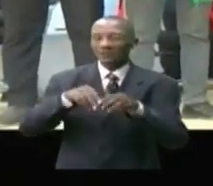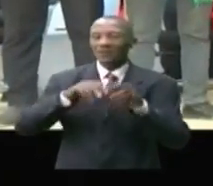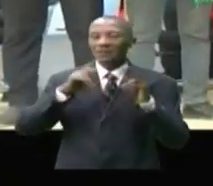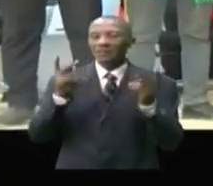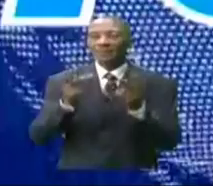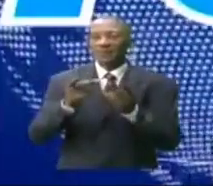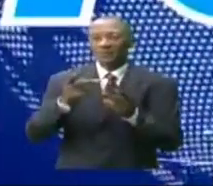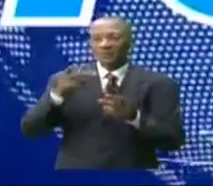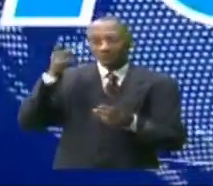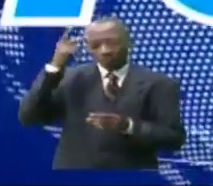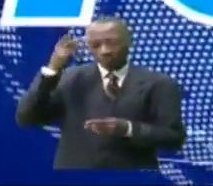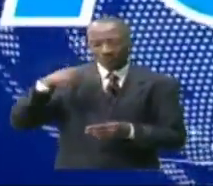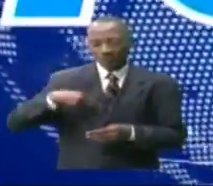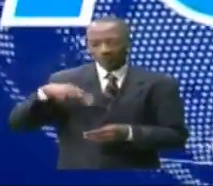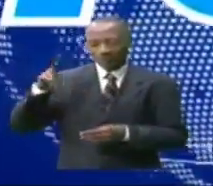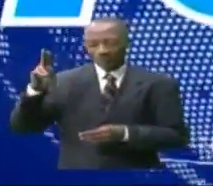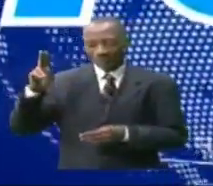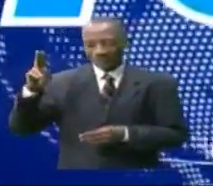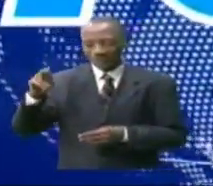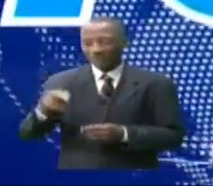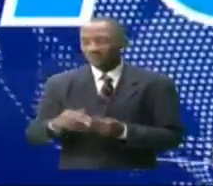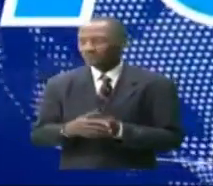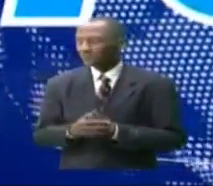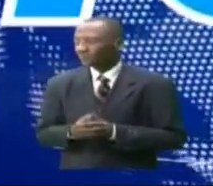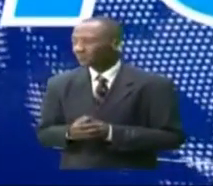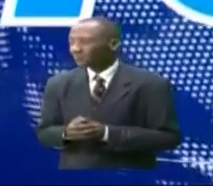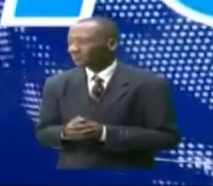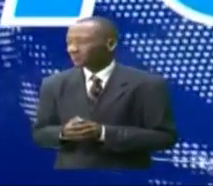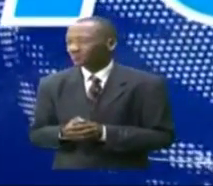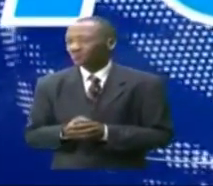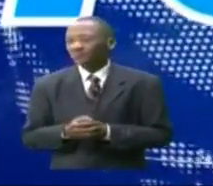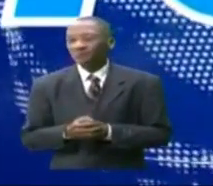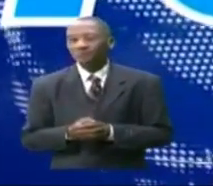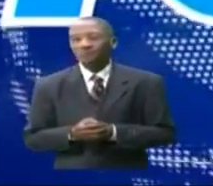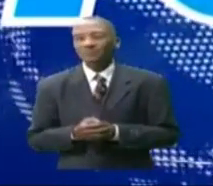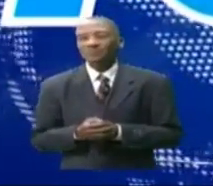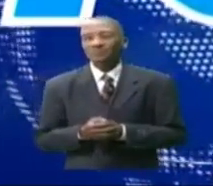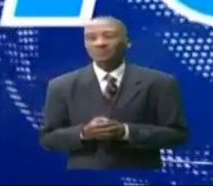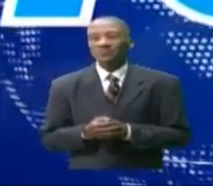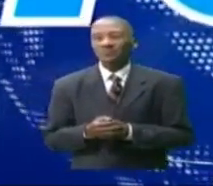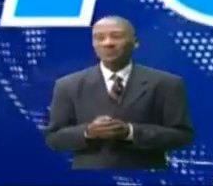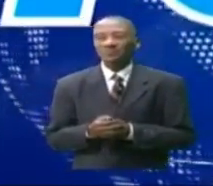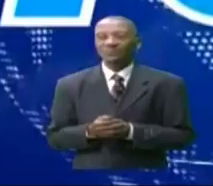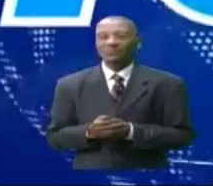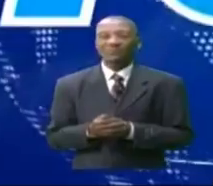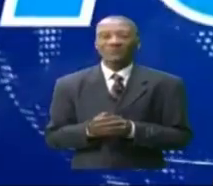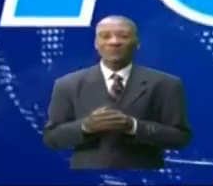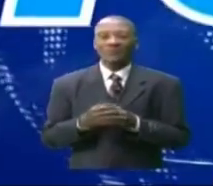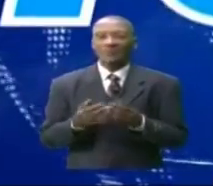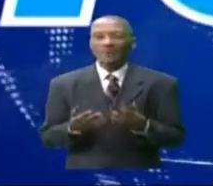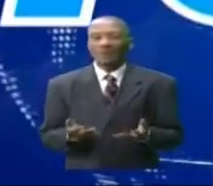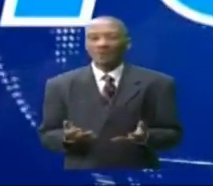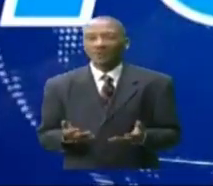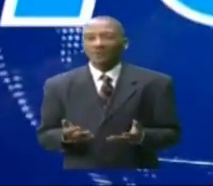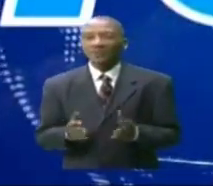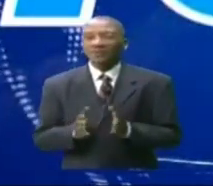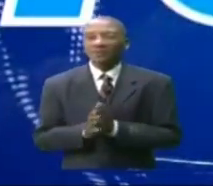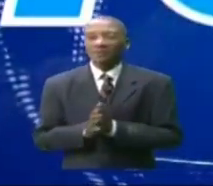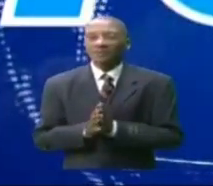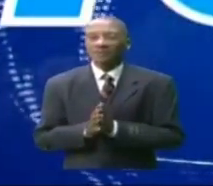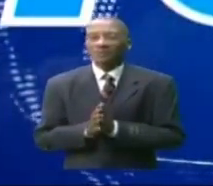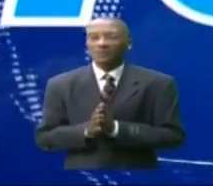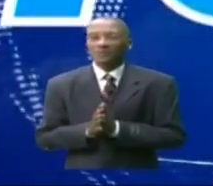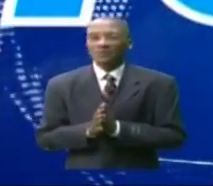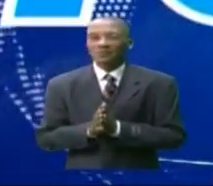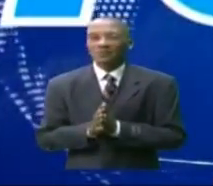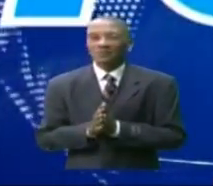de Lukunga. Et puis c'est titre avant de clore complètement cette édition. Il faut réaliser de réformes audacieuses,